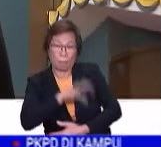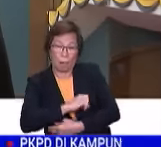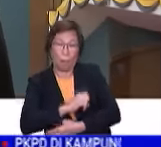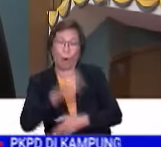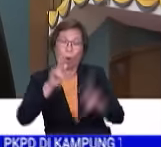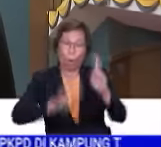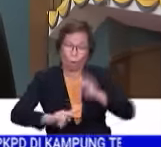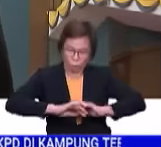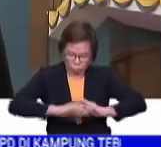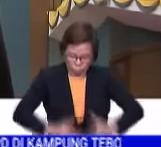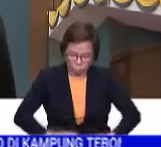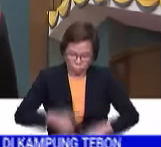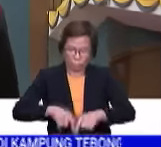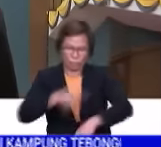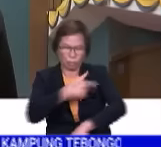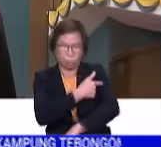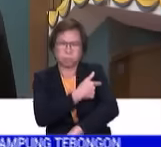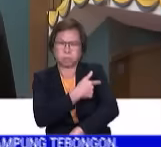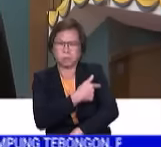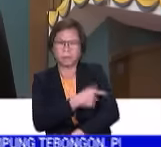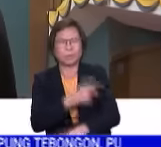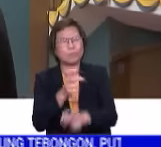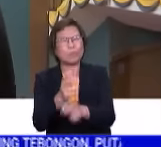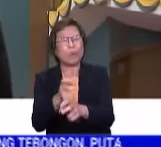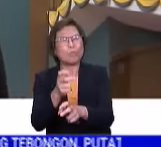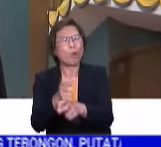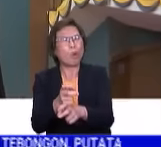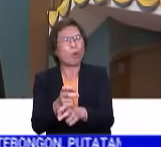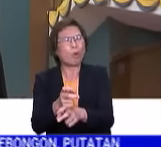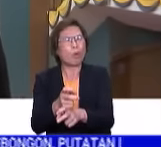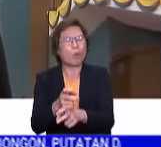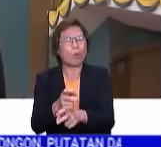ke tak boleh ambil tu, benda tu menyukarkan orang yang